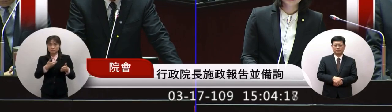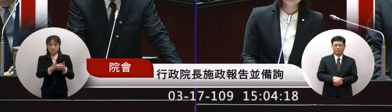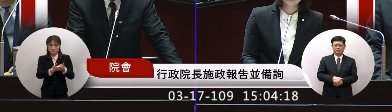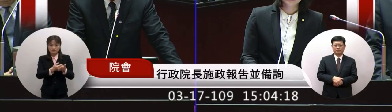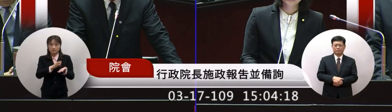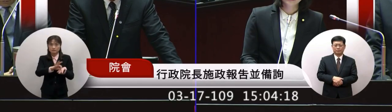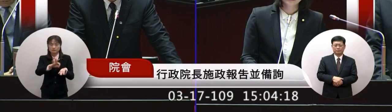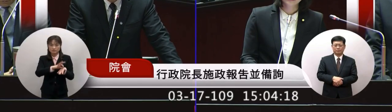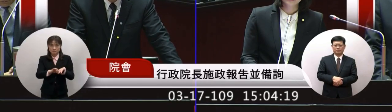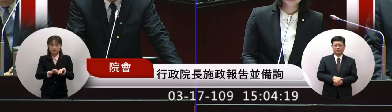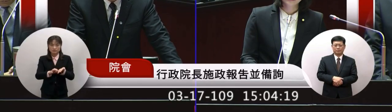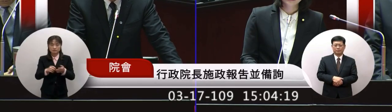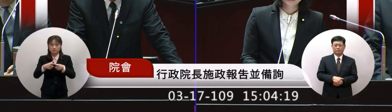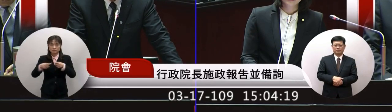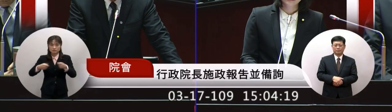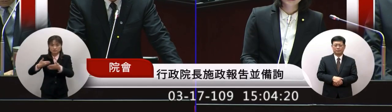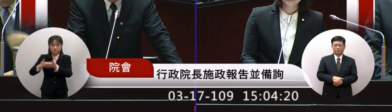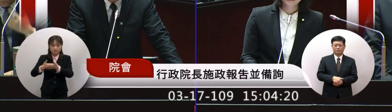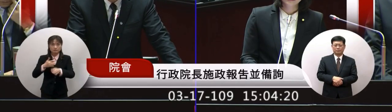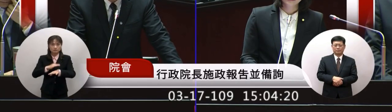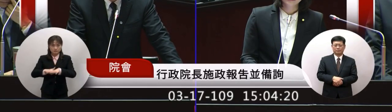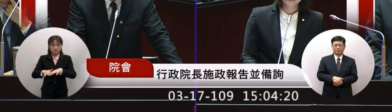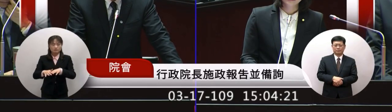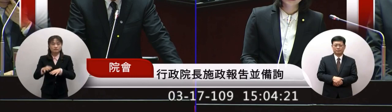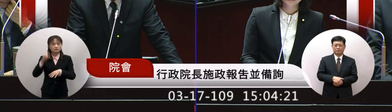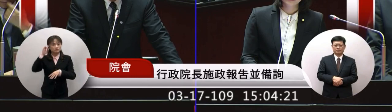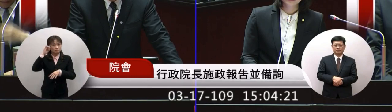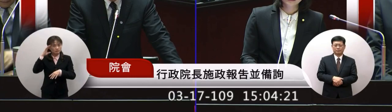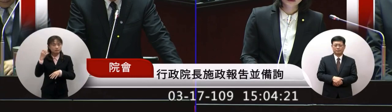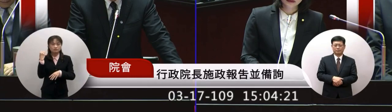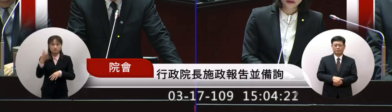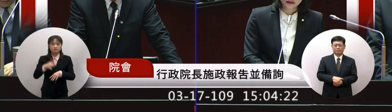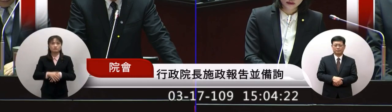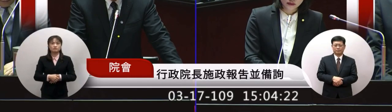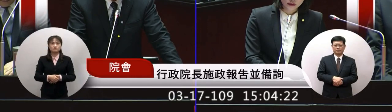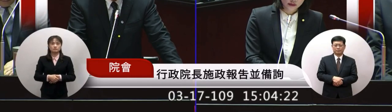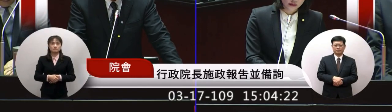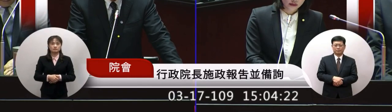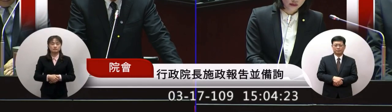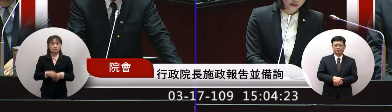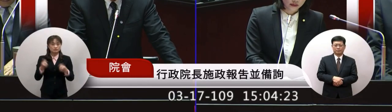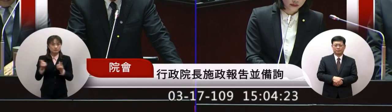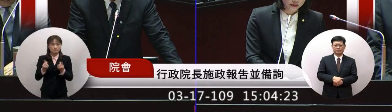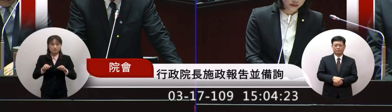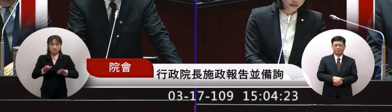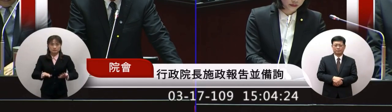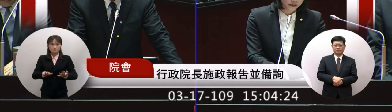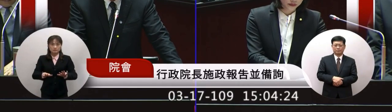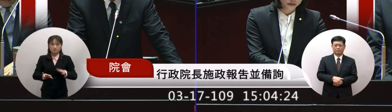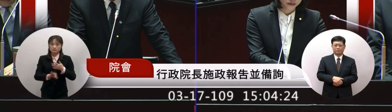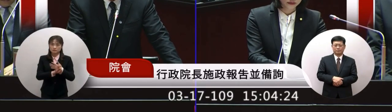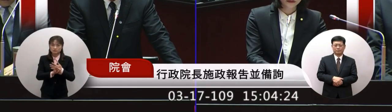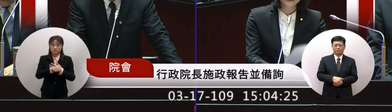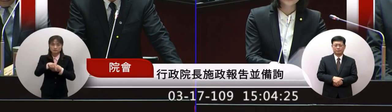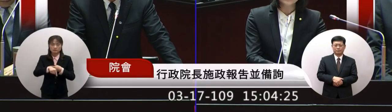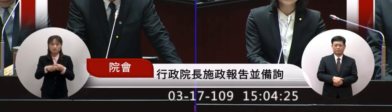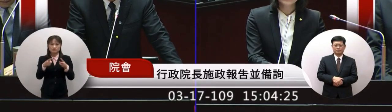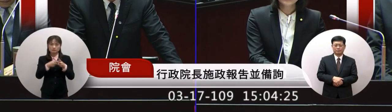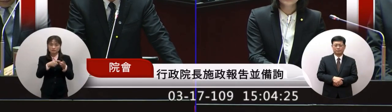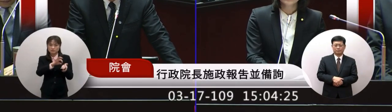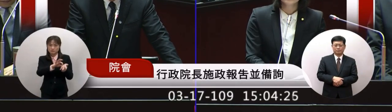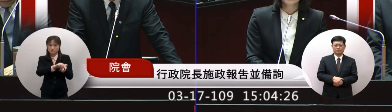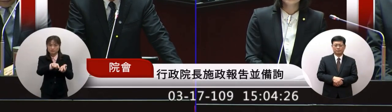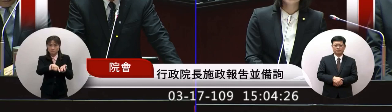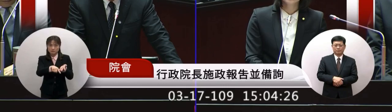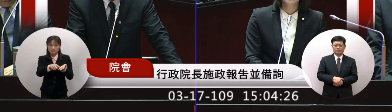发展这一个支付上面的一个创新。那相关我们包括现在在进行实验当中的小额汇兑等等的